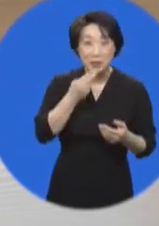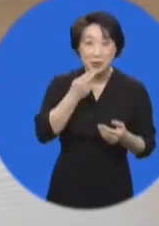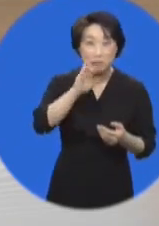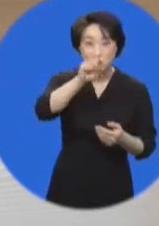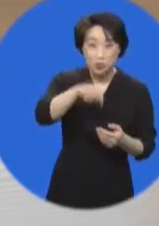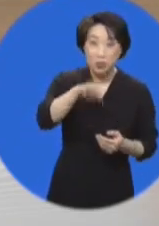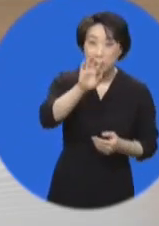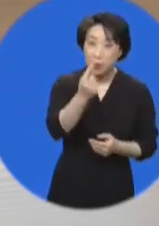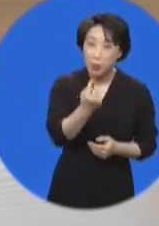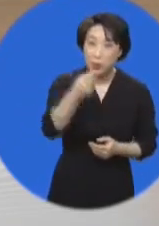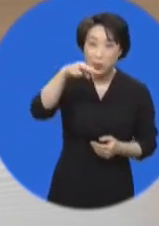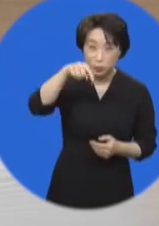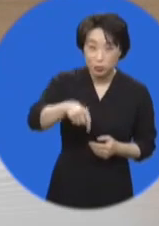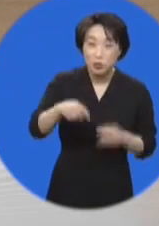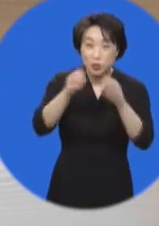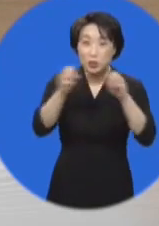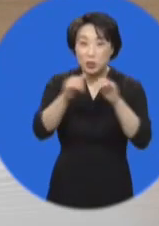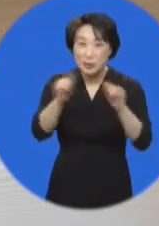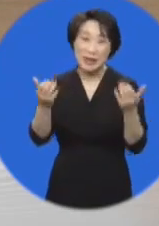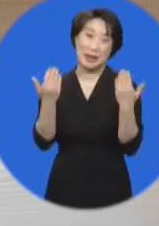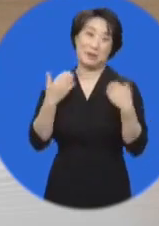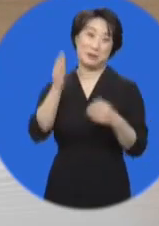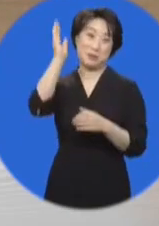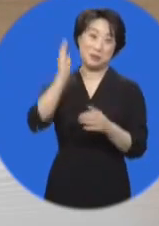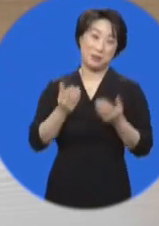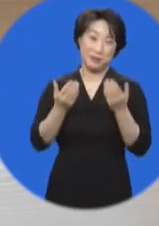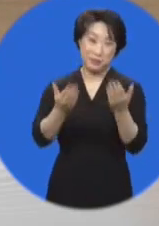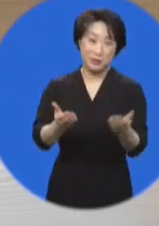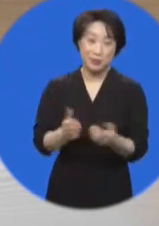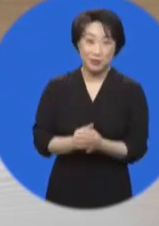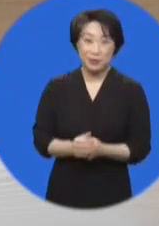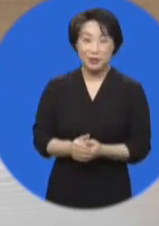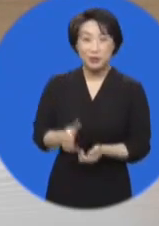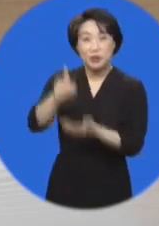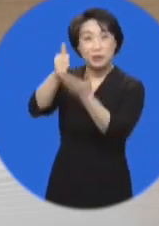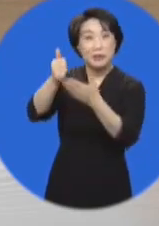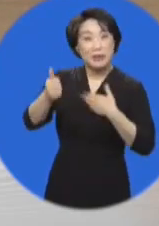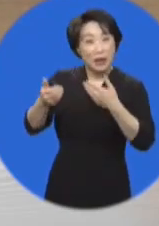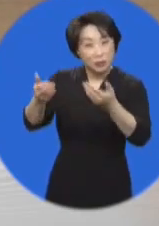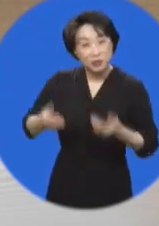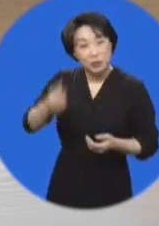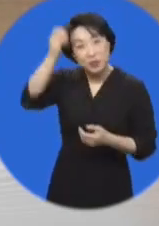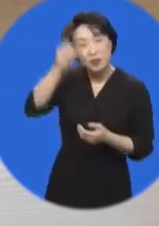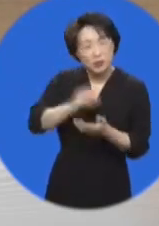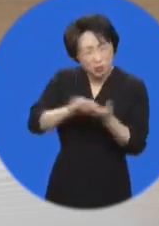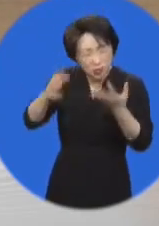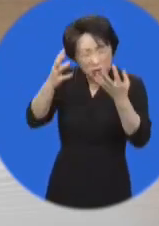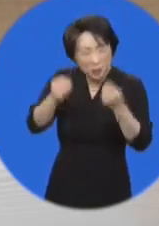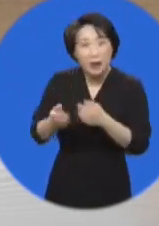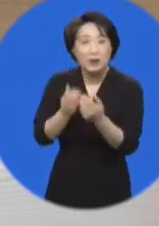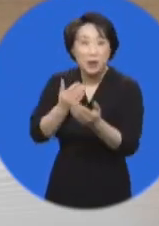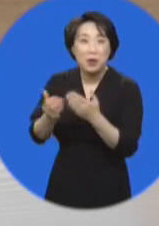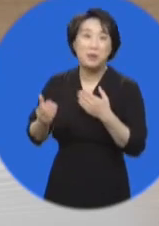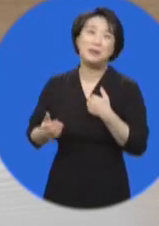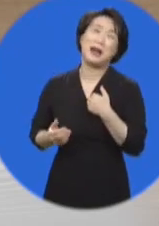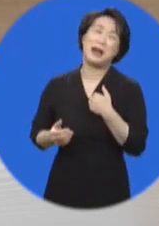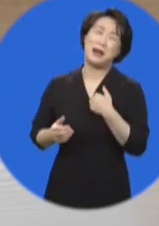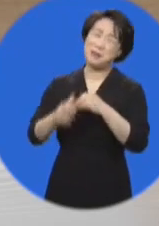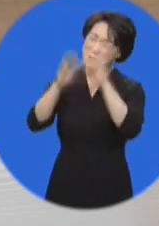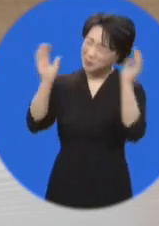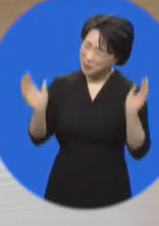야, 주님께서 내게 주신 영적인 이 수많은 경험을 다